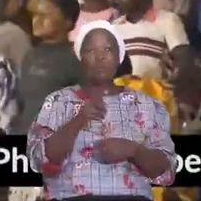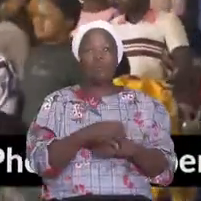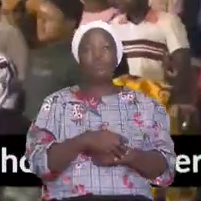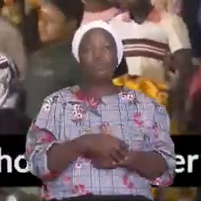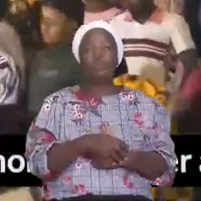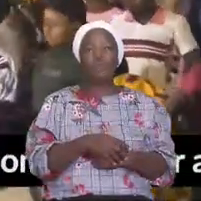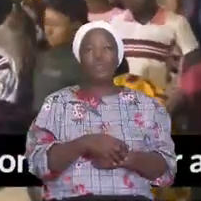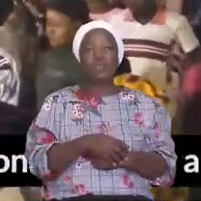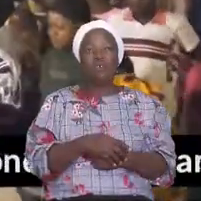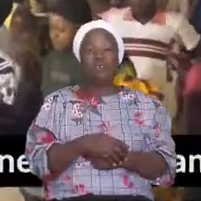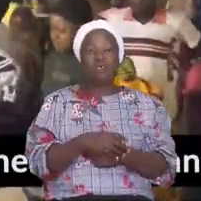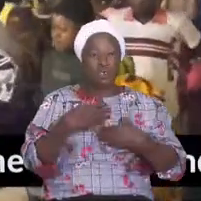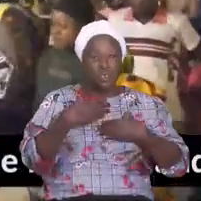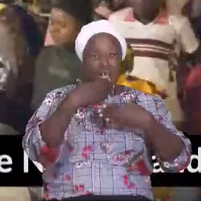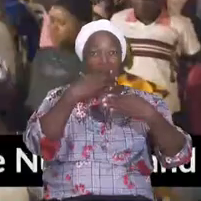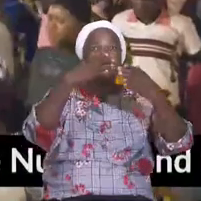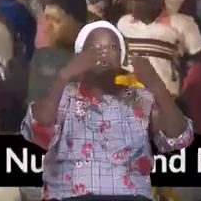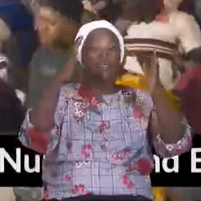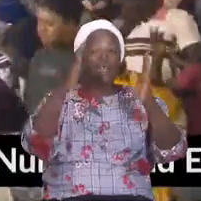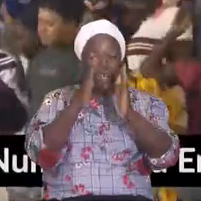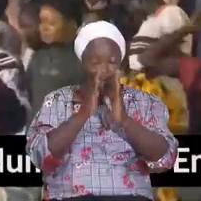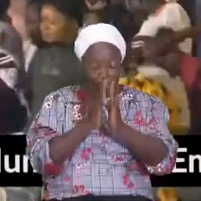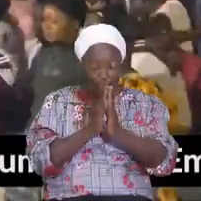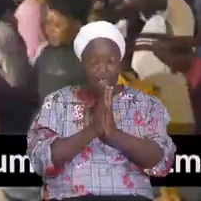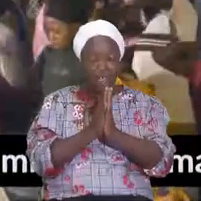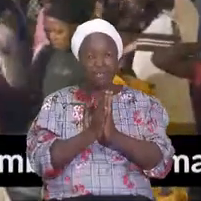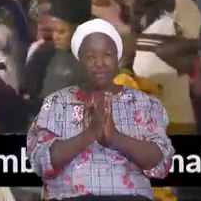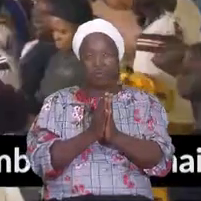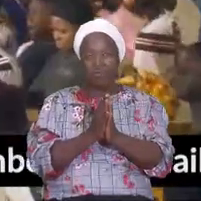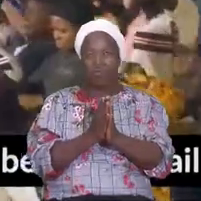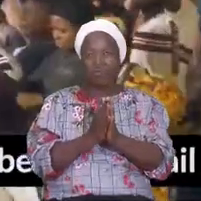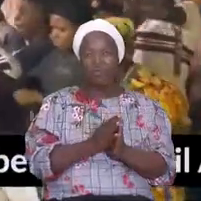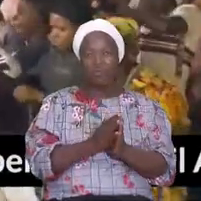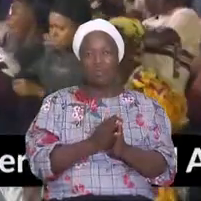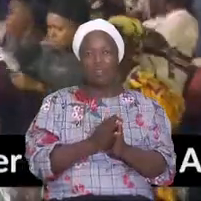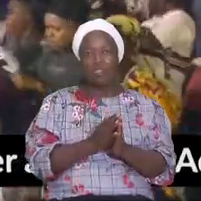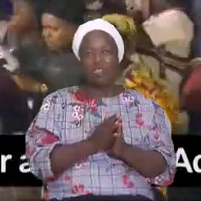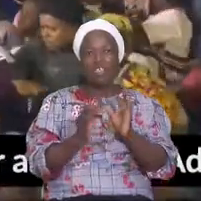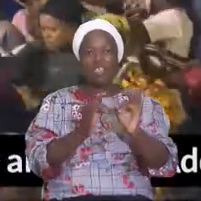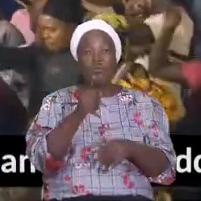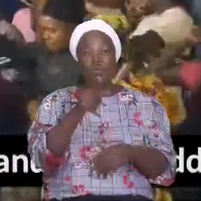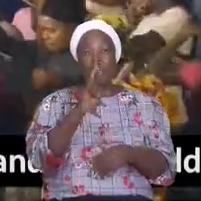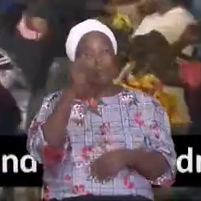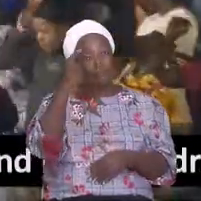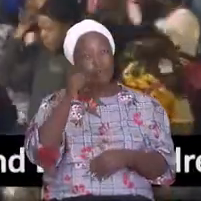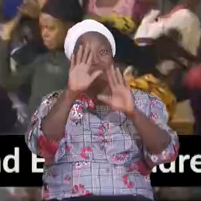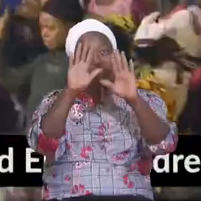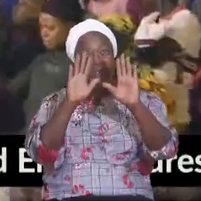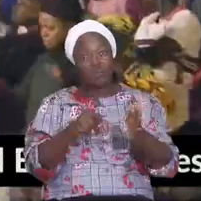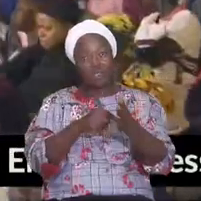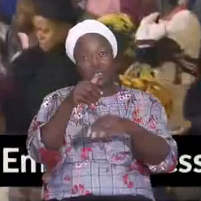Votre miracle, c'est pour ce soir. Ça va se passer. Je vais entendre votre grand Amen.